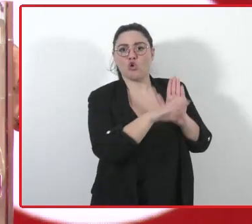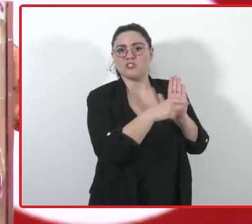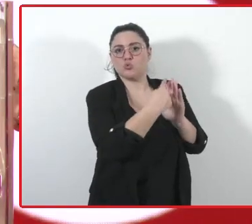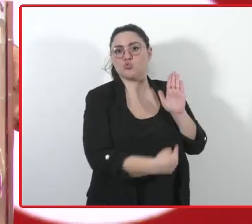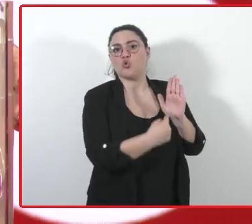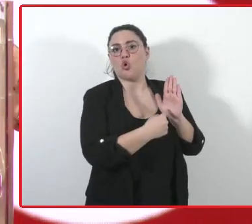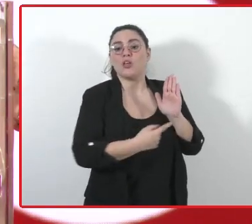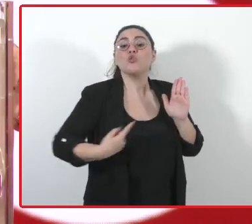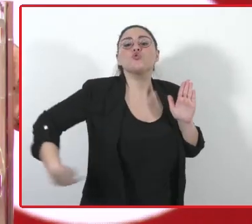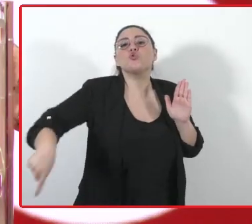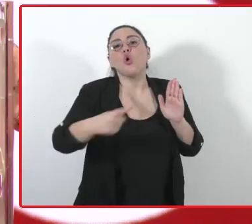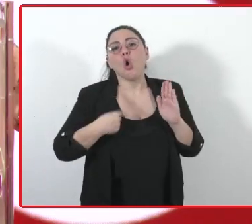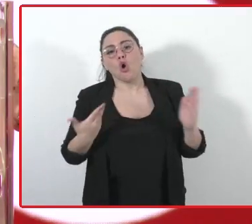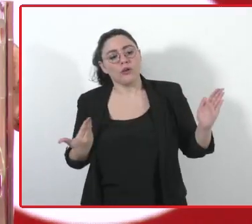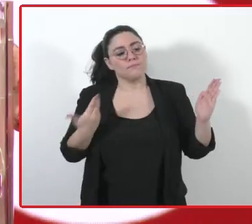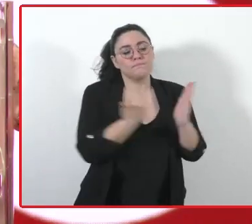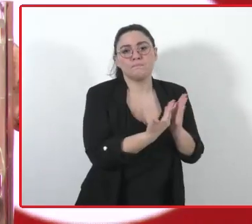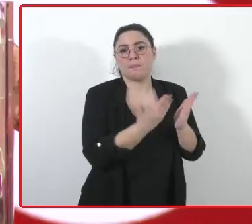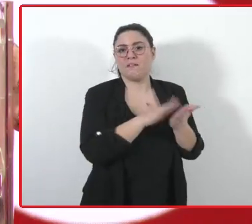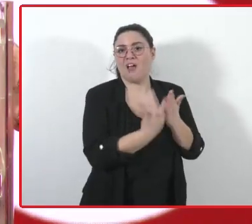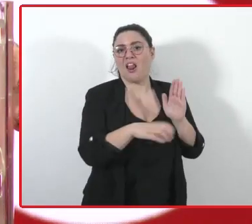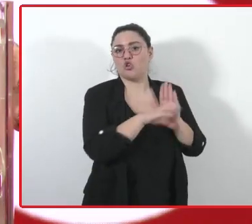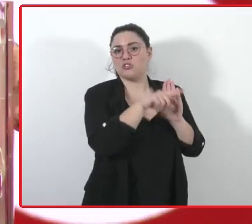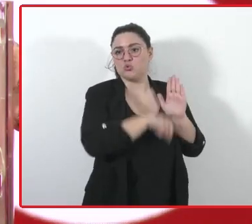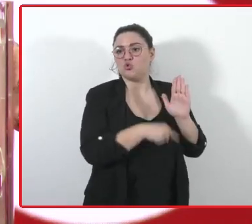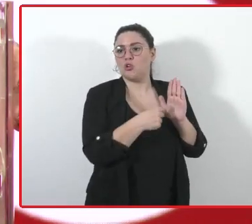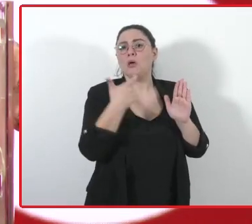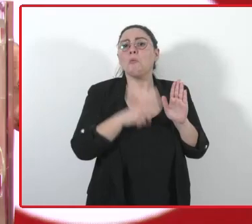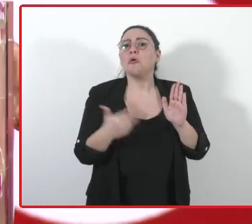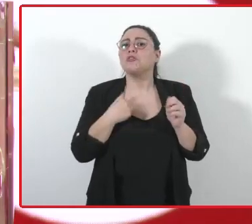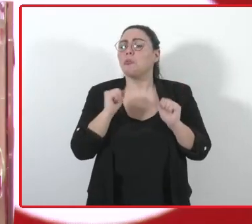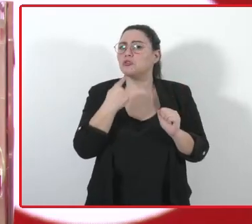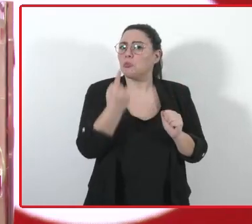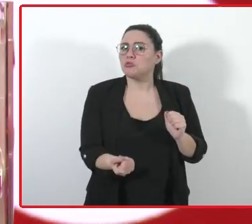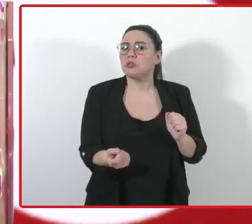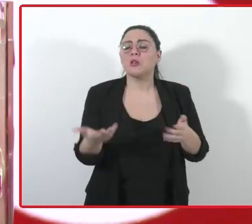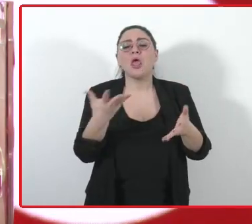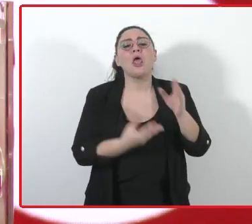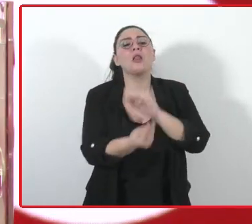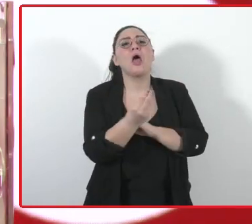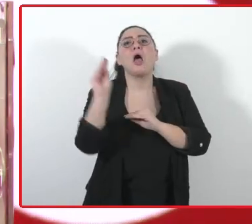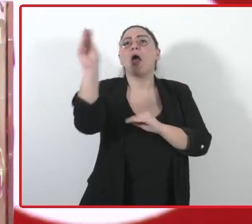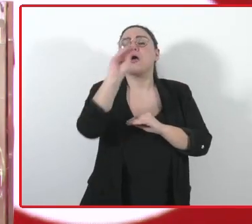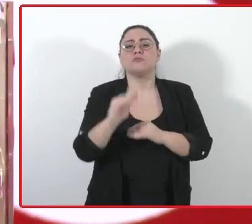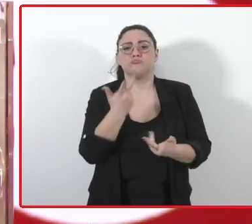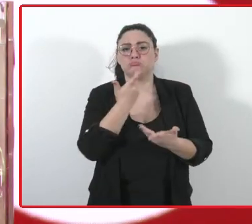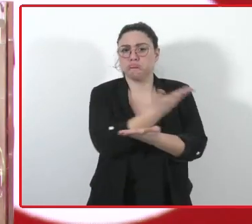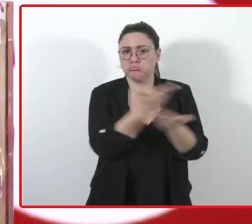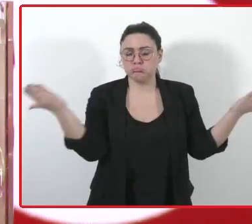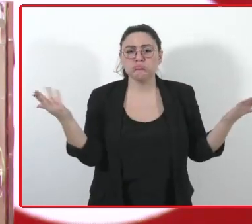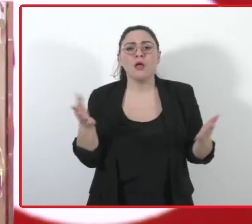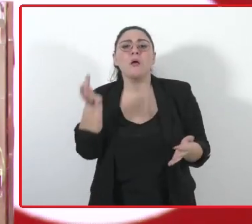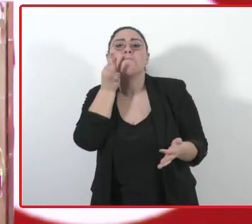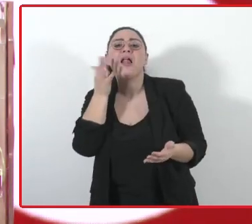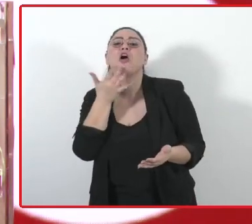la Costituzione Perché diciamo che indipendentemente da dove nasci Di che colore è la pelle di Chi scegli